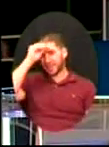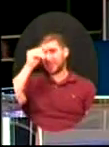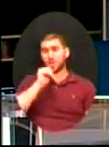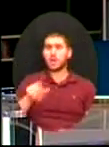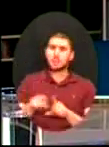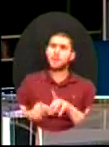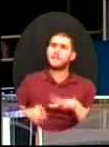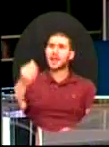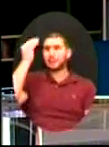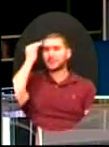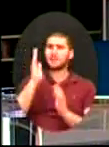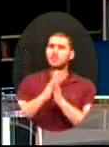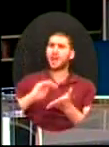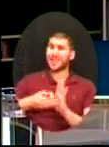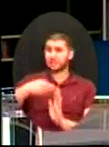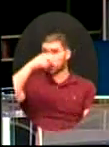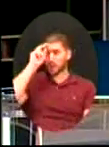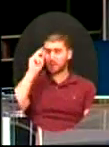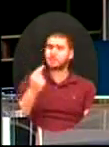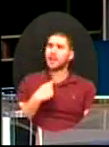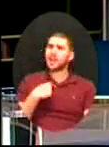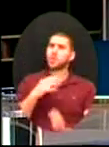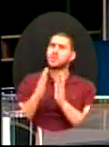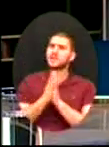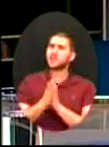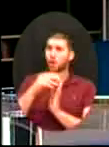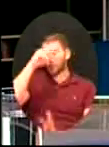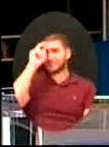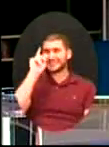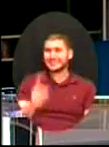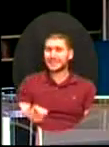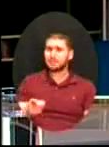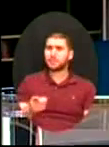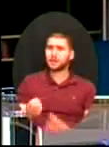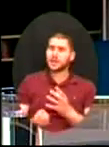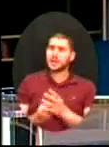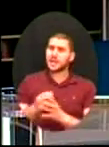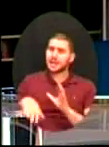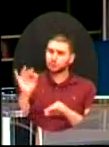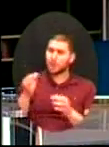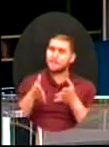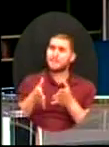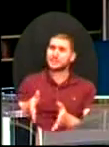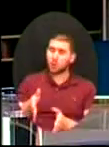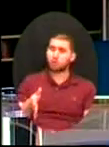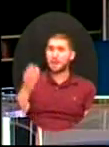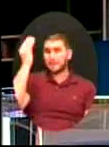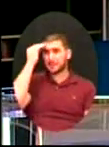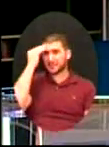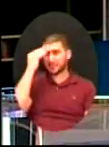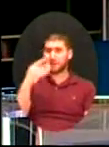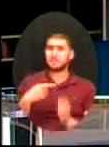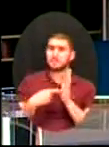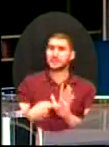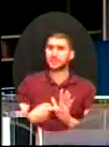כמו שמנהל בית הספר מבקש חתימת ההורים, אנחנו נבקש, ההורים צריכים ליצור מסלול כזה, שבית הספר מציג. ההורים היום מגלגלים אל ההורים